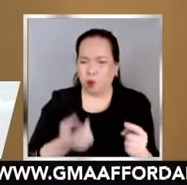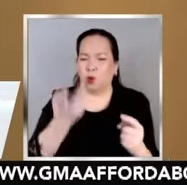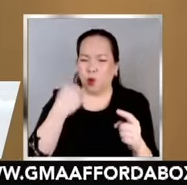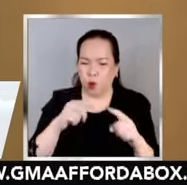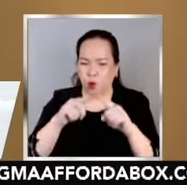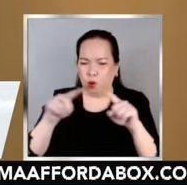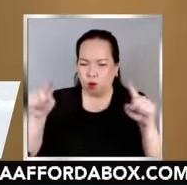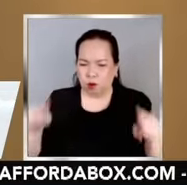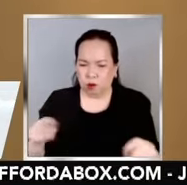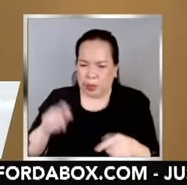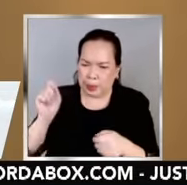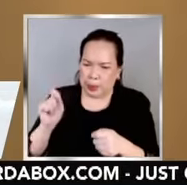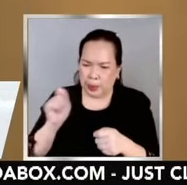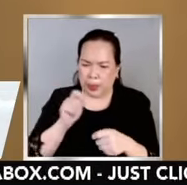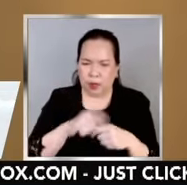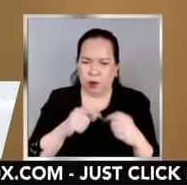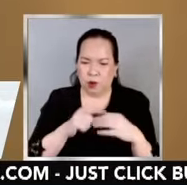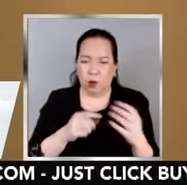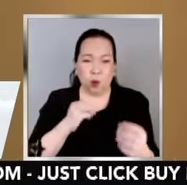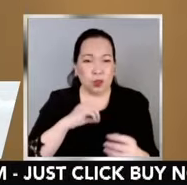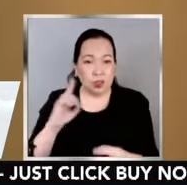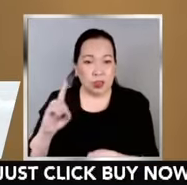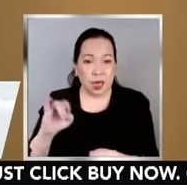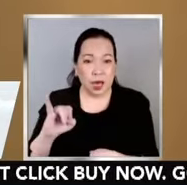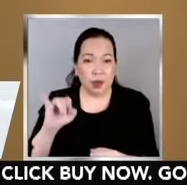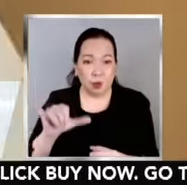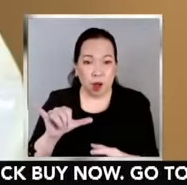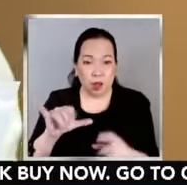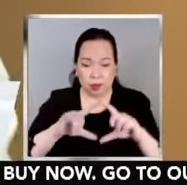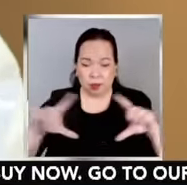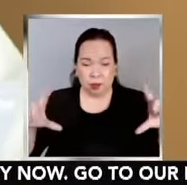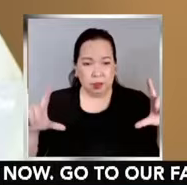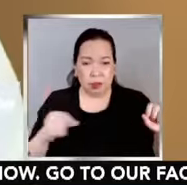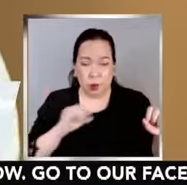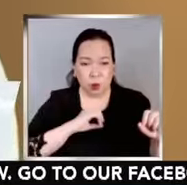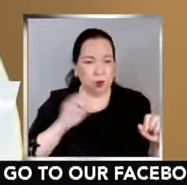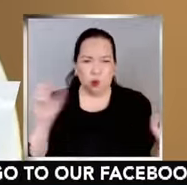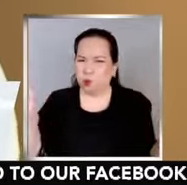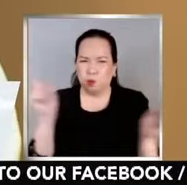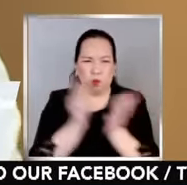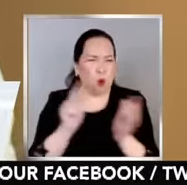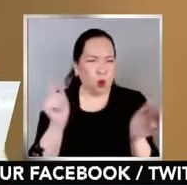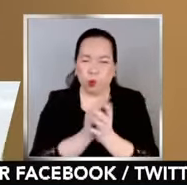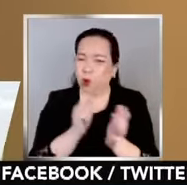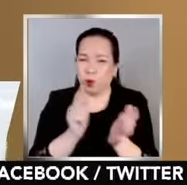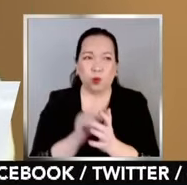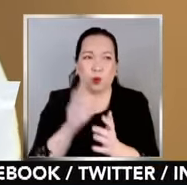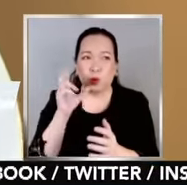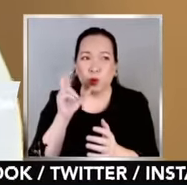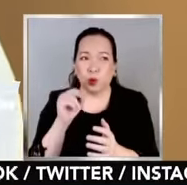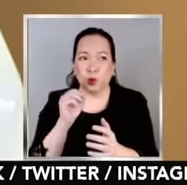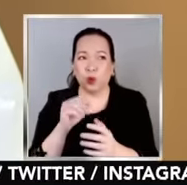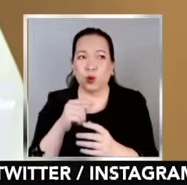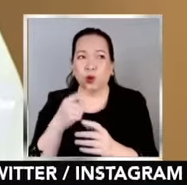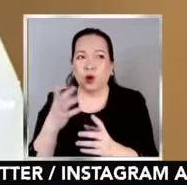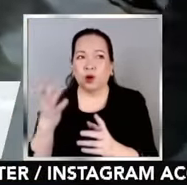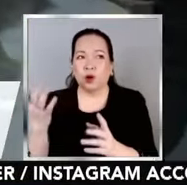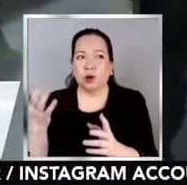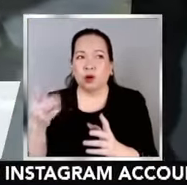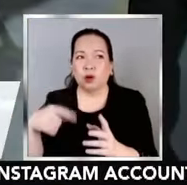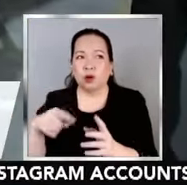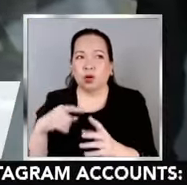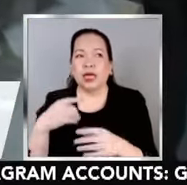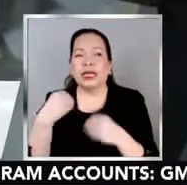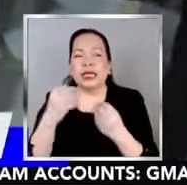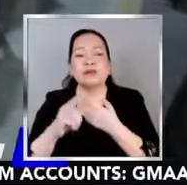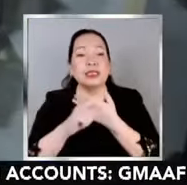yung do-it-yourself plate. Wrong. Kinakabitan po kayo ng dealer ng temporary plate.